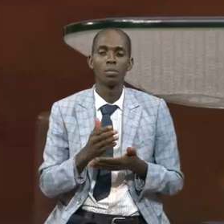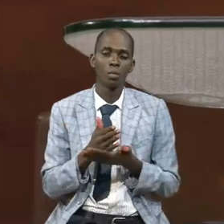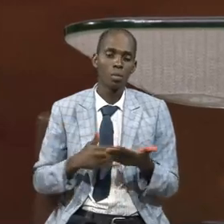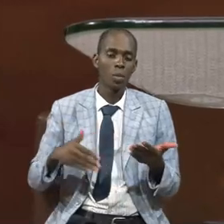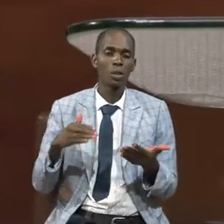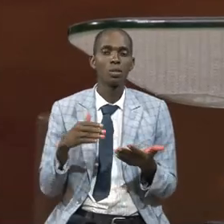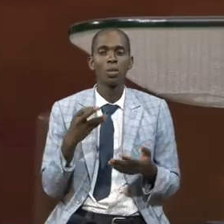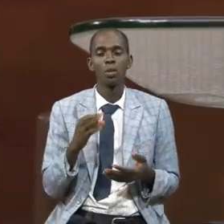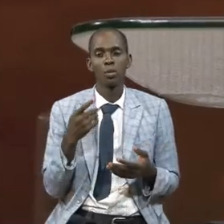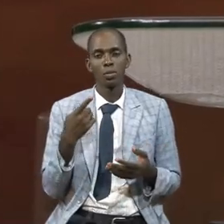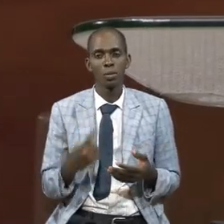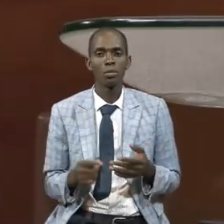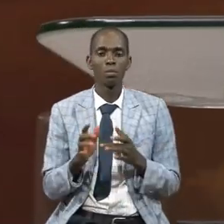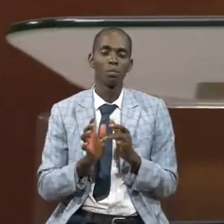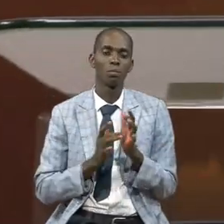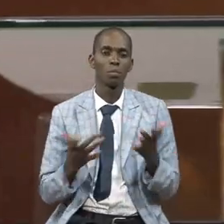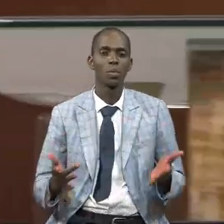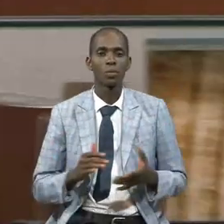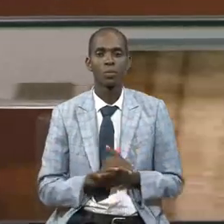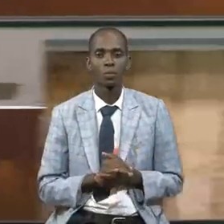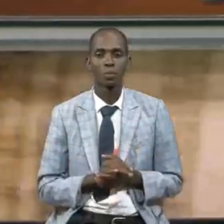de l'Écriture.